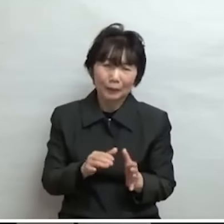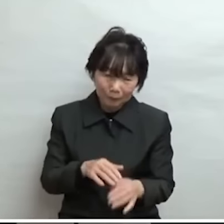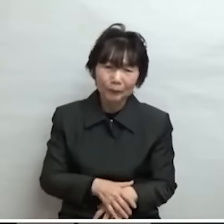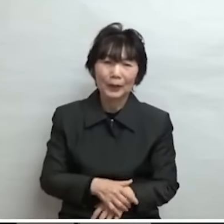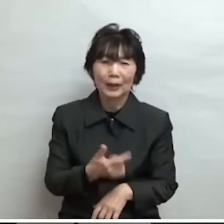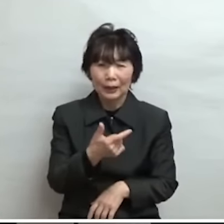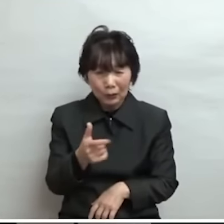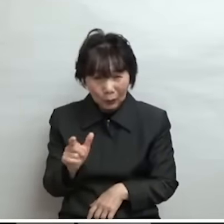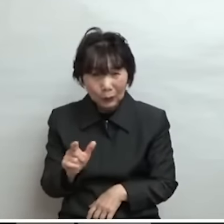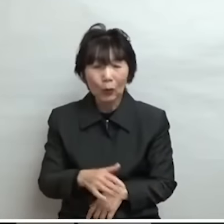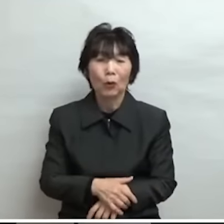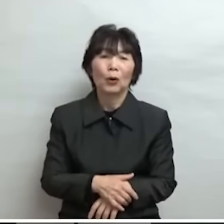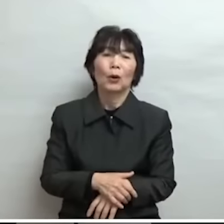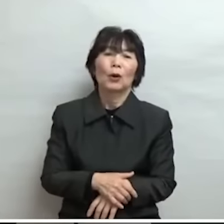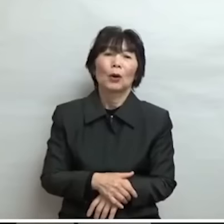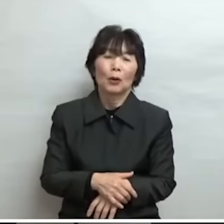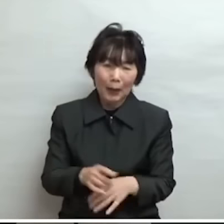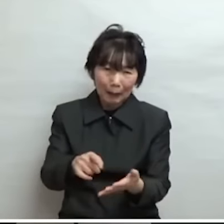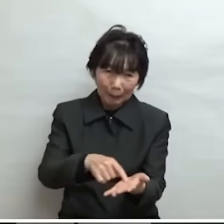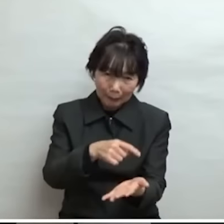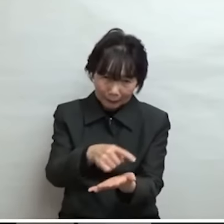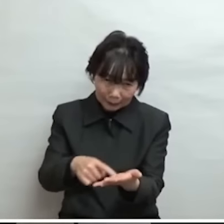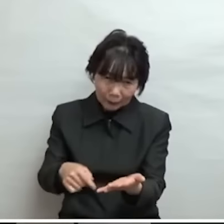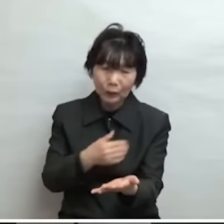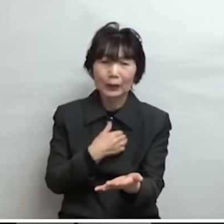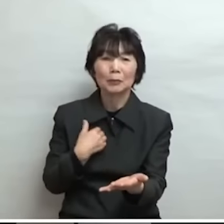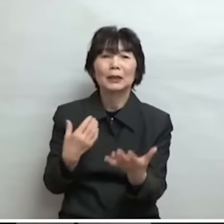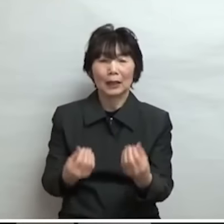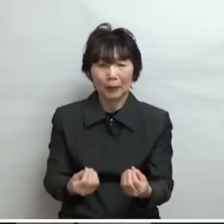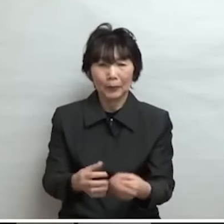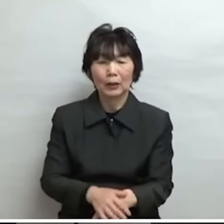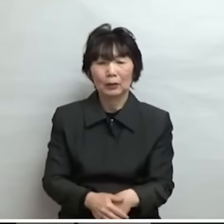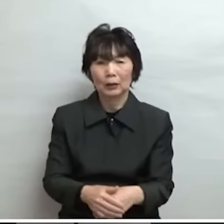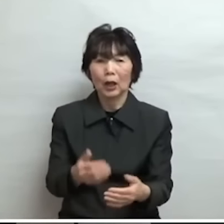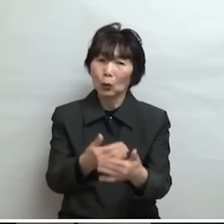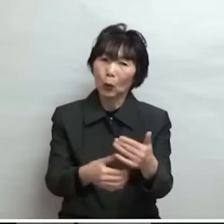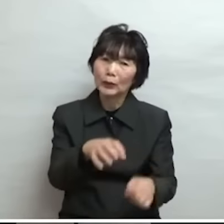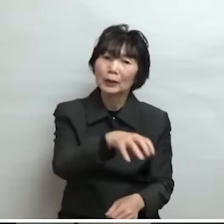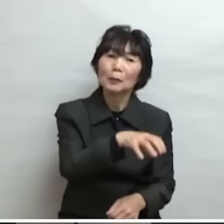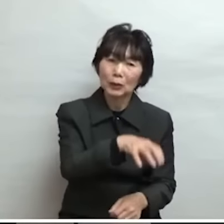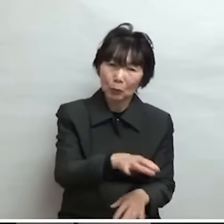防疫措置は終了したということで、残っていたところもほぼ終わって